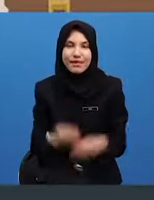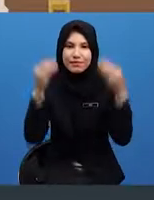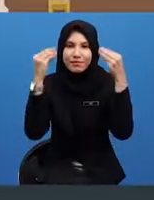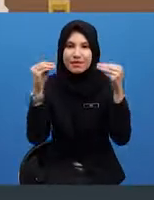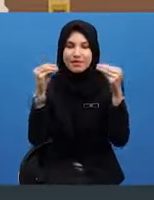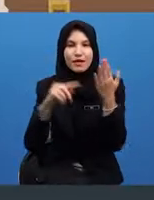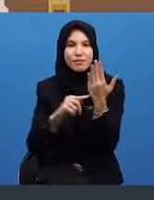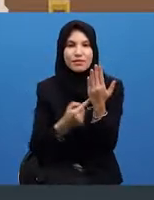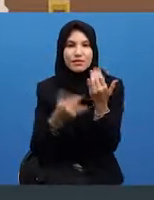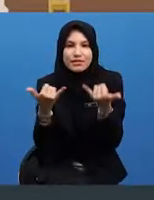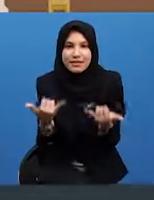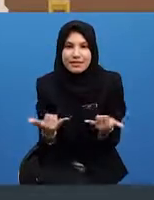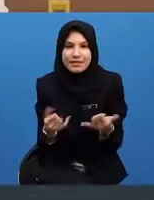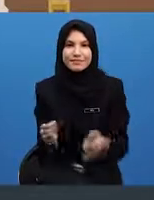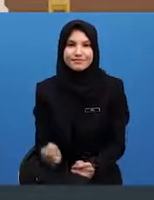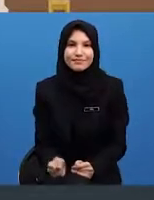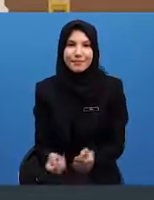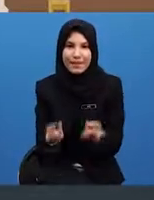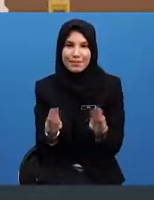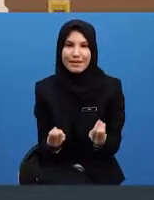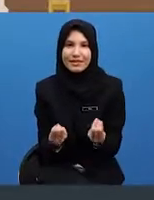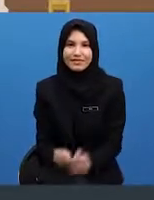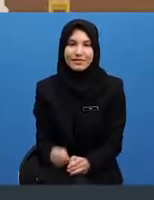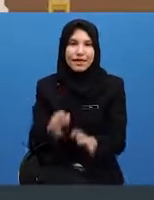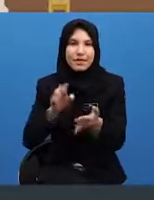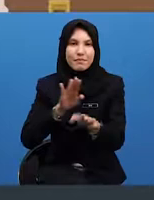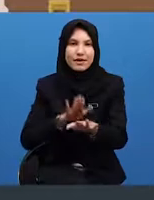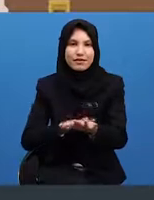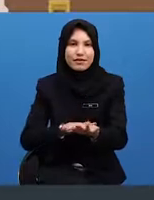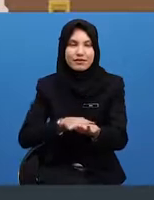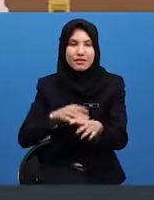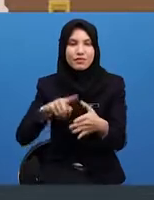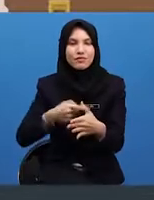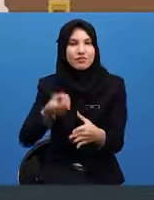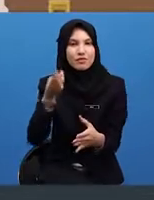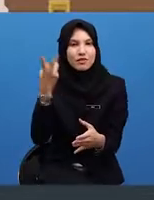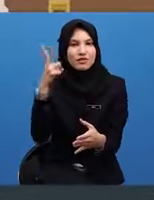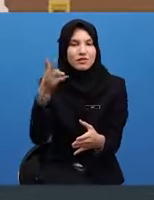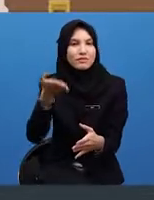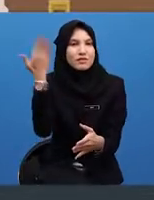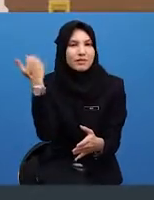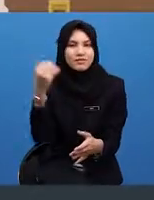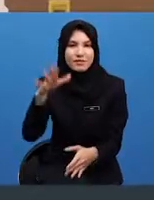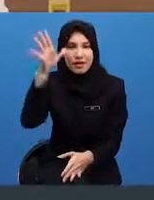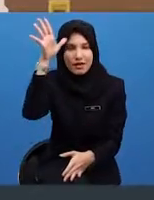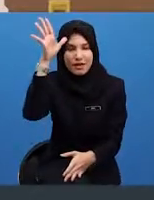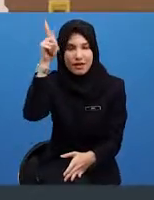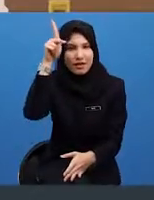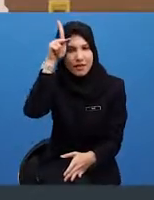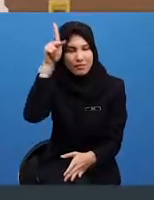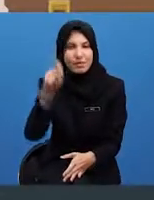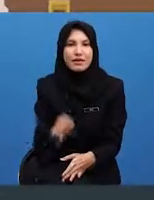akan bermula sekarang. Jom. Pada bulan Disember yang lalu, ayah Kimi membawa